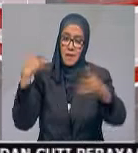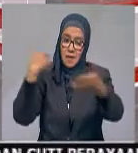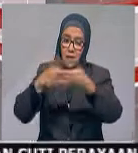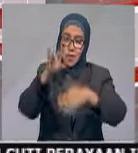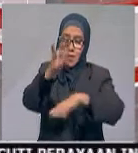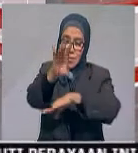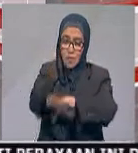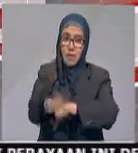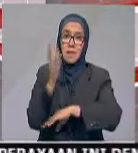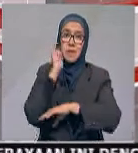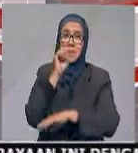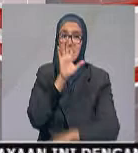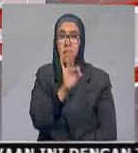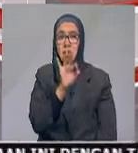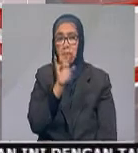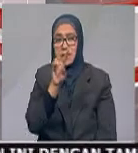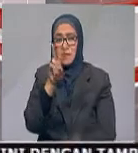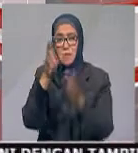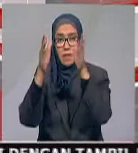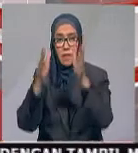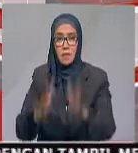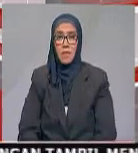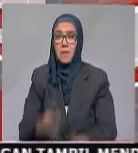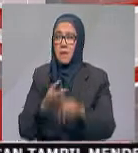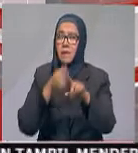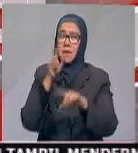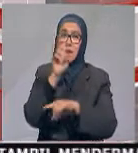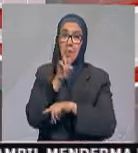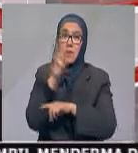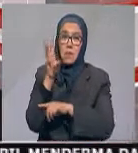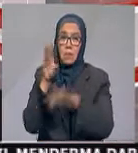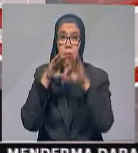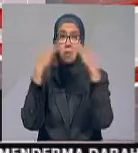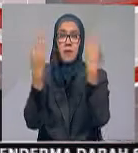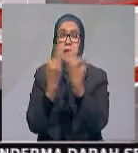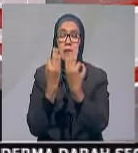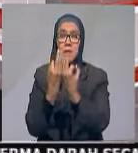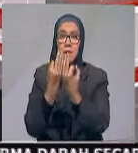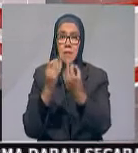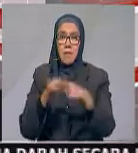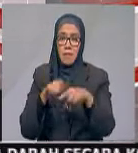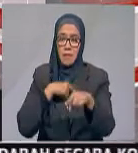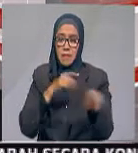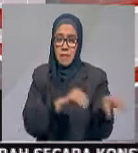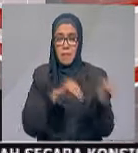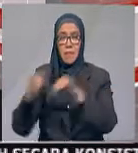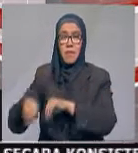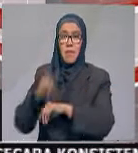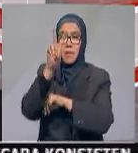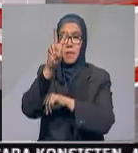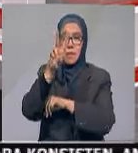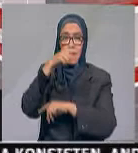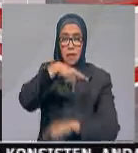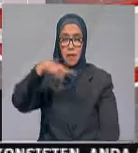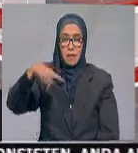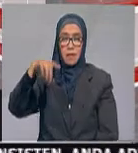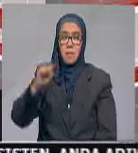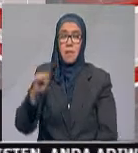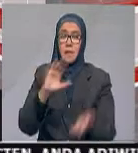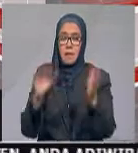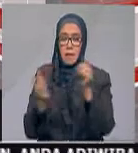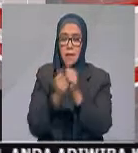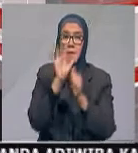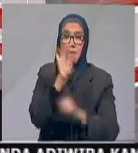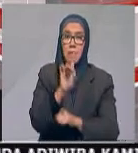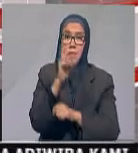tadi, 92 mangsa daripada 26 keluarga ditempatkan di dua pusat pemindahan PPS berbanding hanya